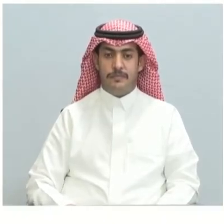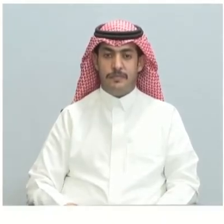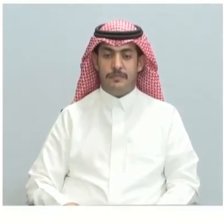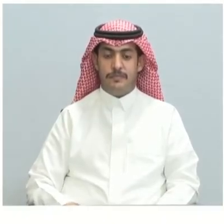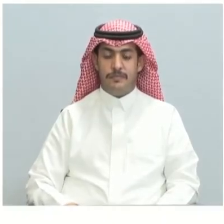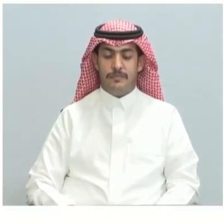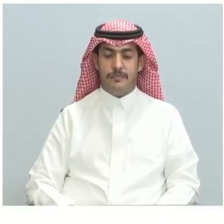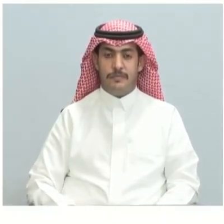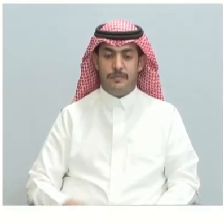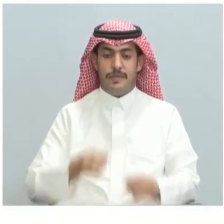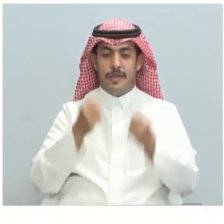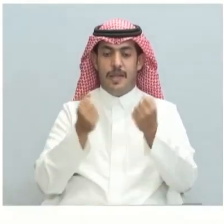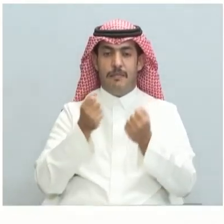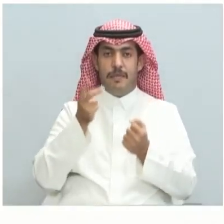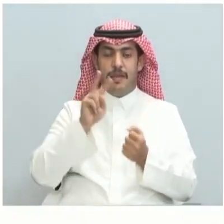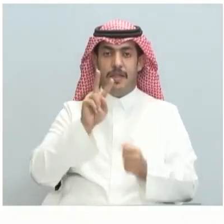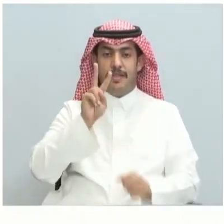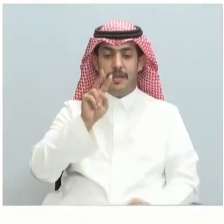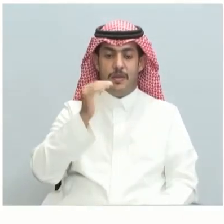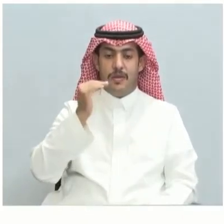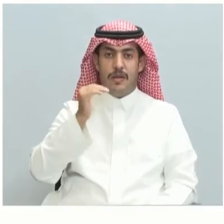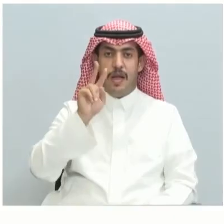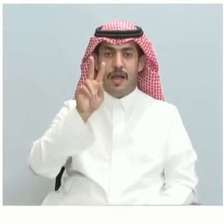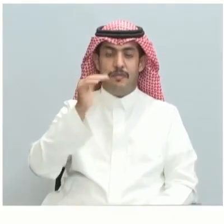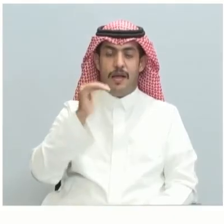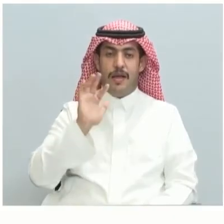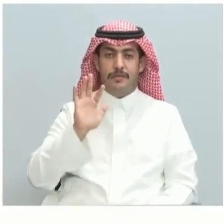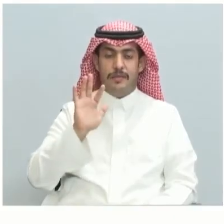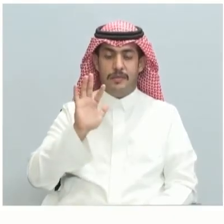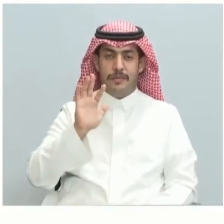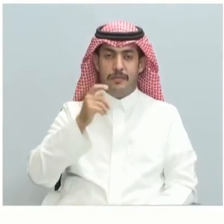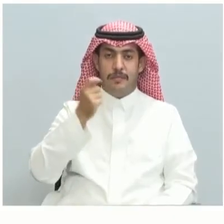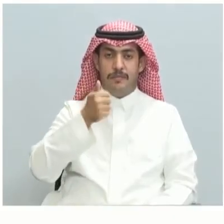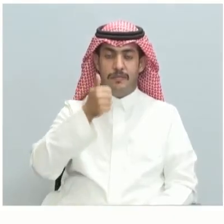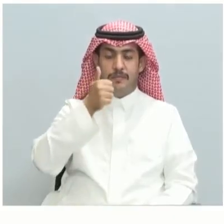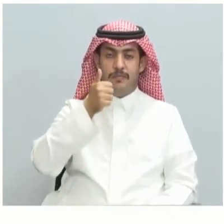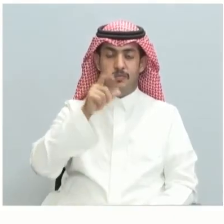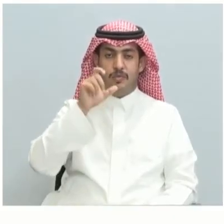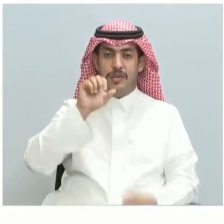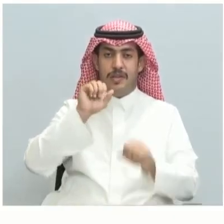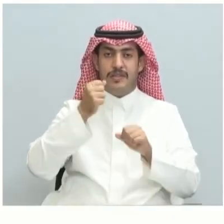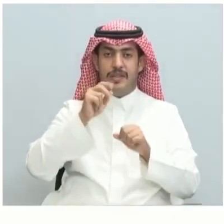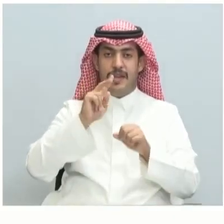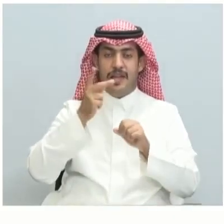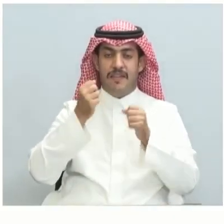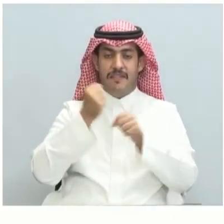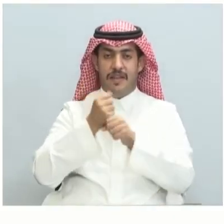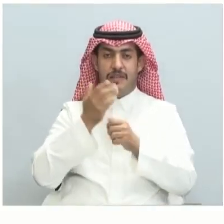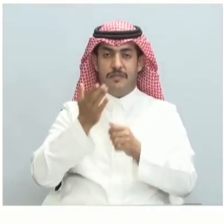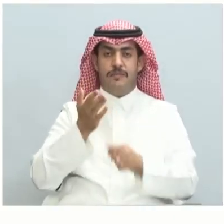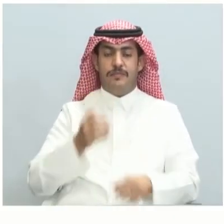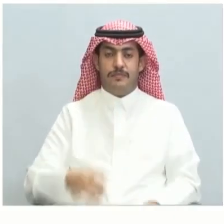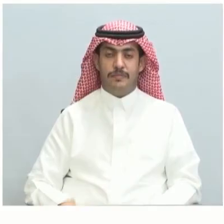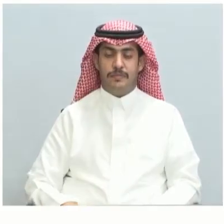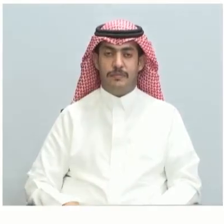تدريب اخر اثنان واربعه على خمسه هل تستطيعون كتابتها في صوره كسر غير فعلي فضل ايام